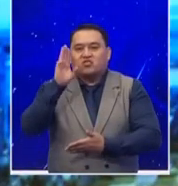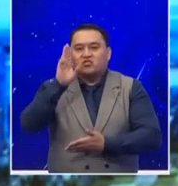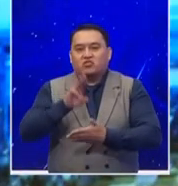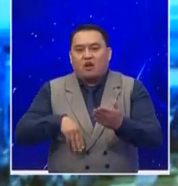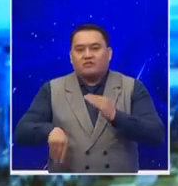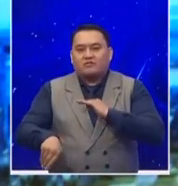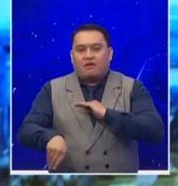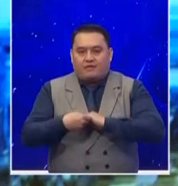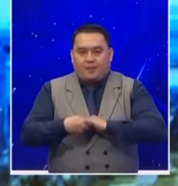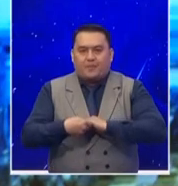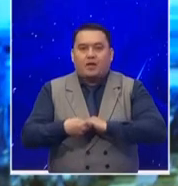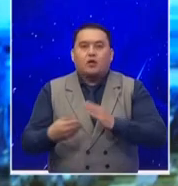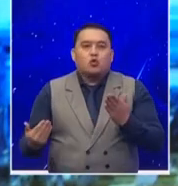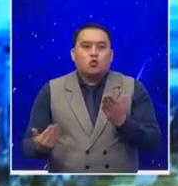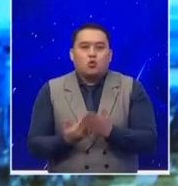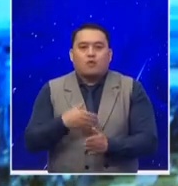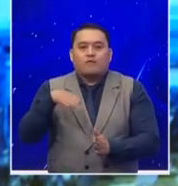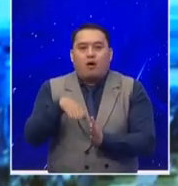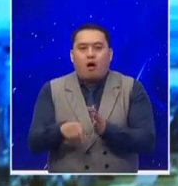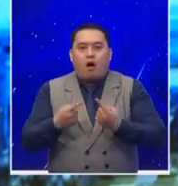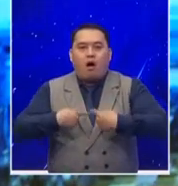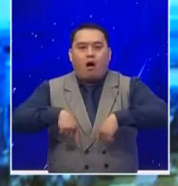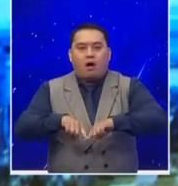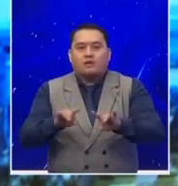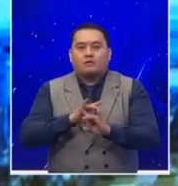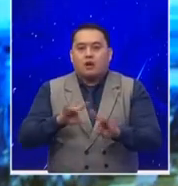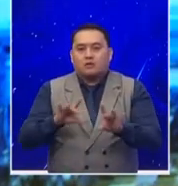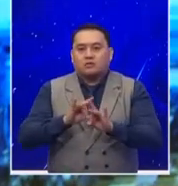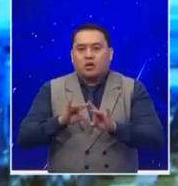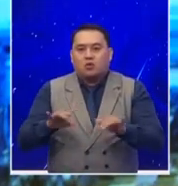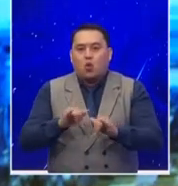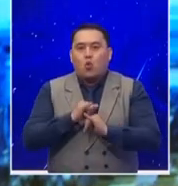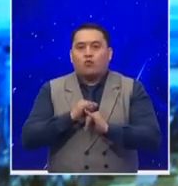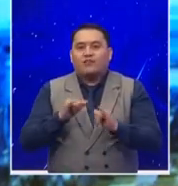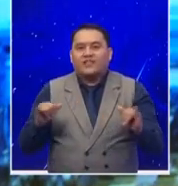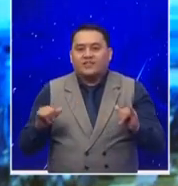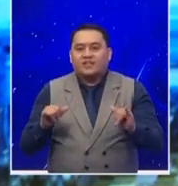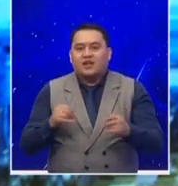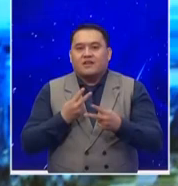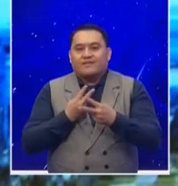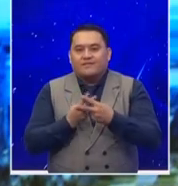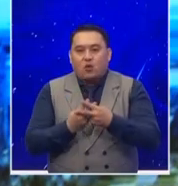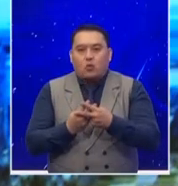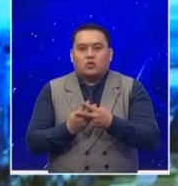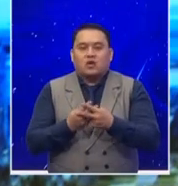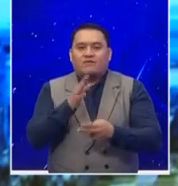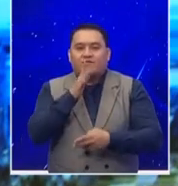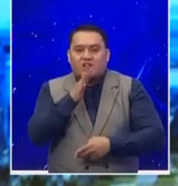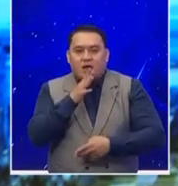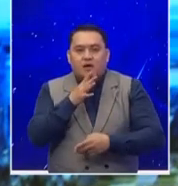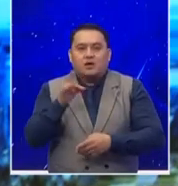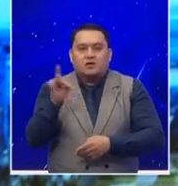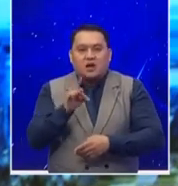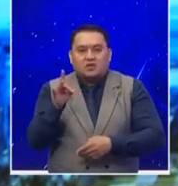за взятки. О нововведениях рассказали в агентстве по противодействию коррупции. Кроме увеличения сроков лишения свободы, возросли и